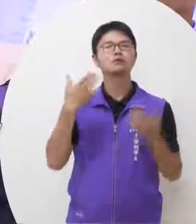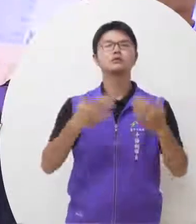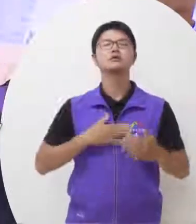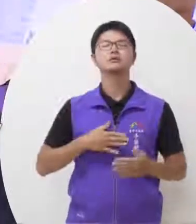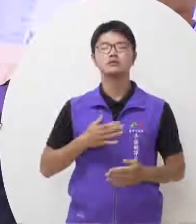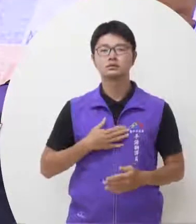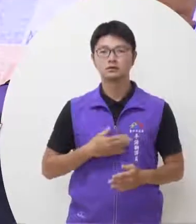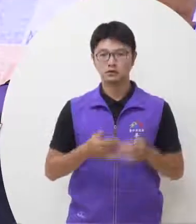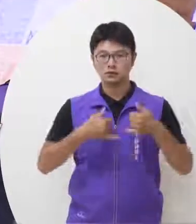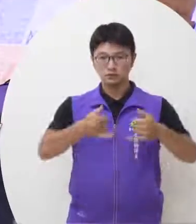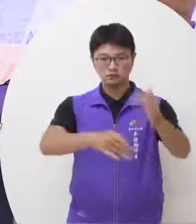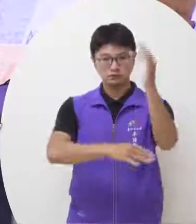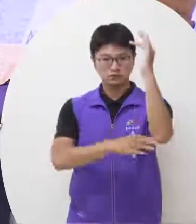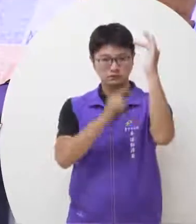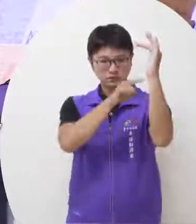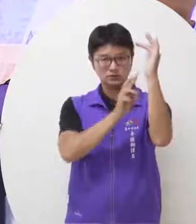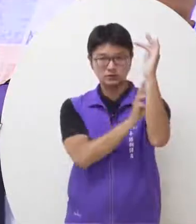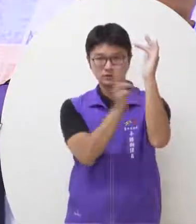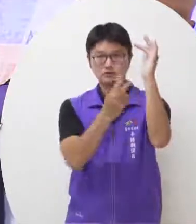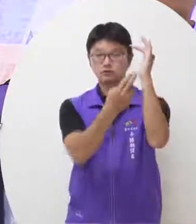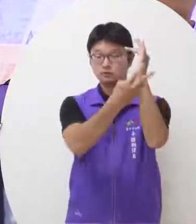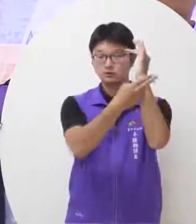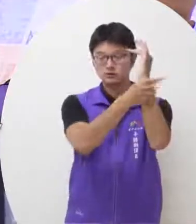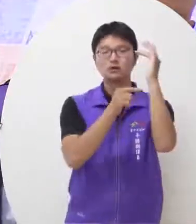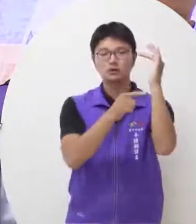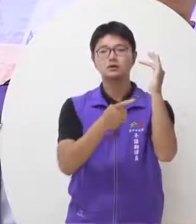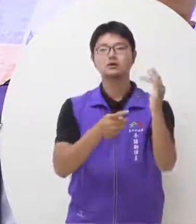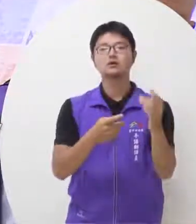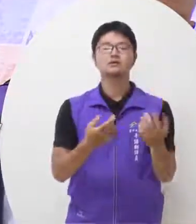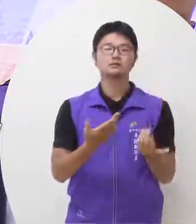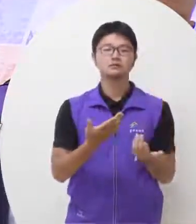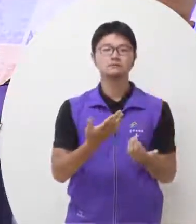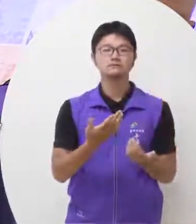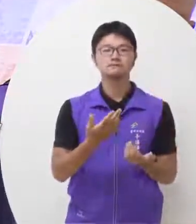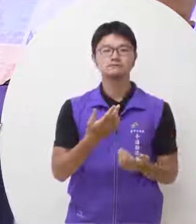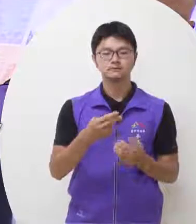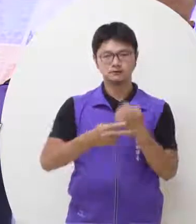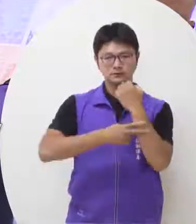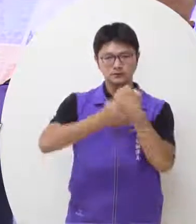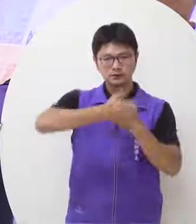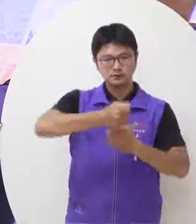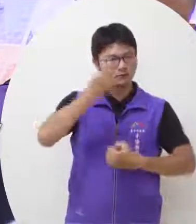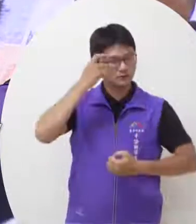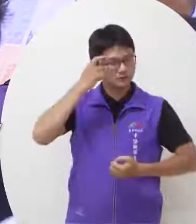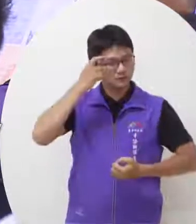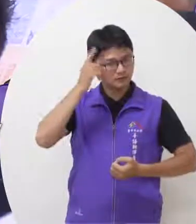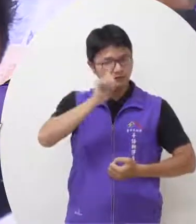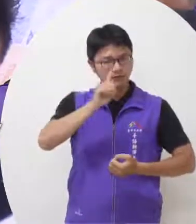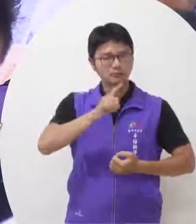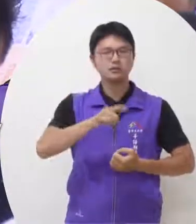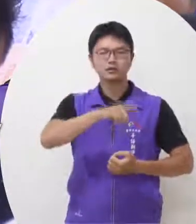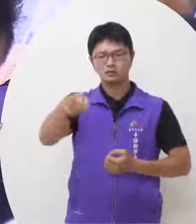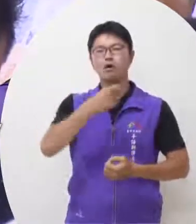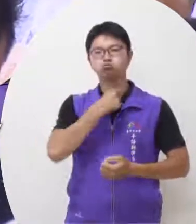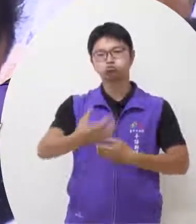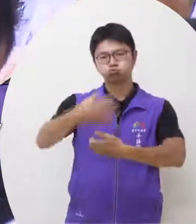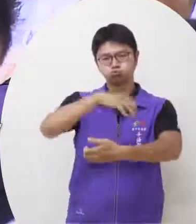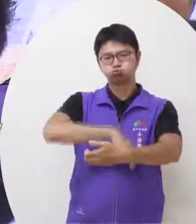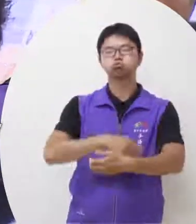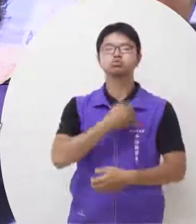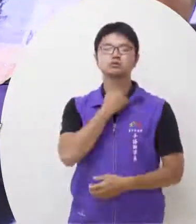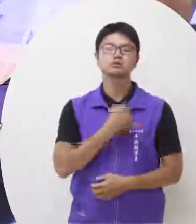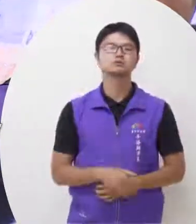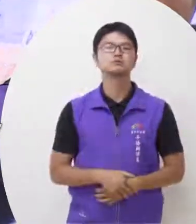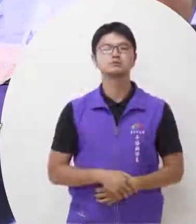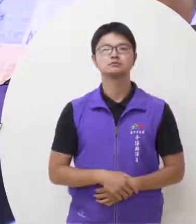剪还是也是可以加诸一些我们里长的意见还有刚刚我们文昌里长讲的，因为